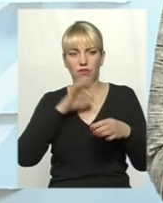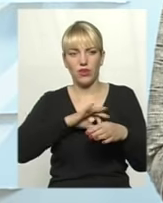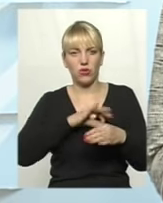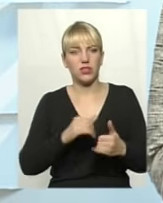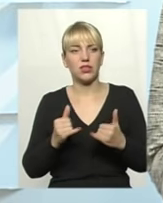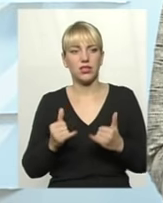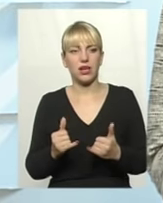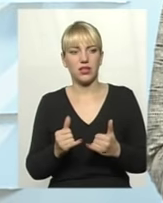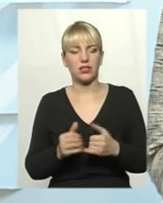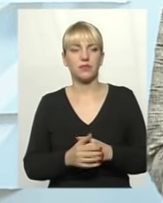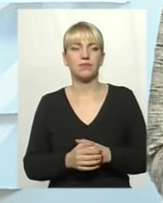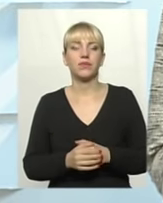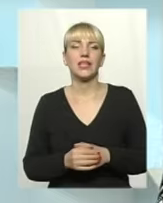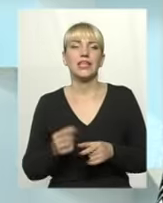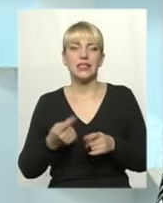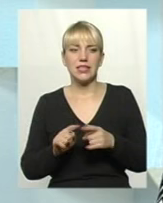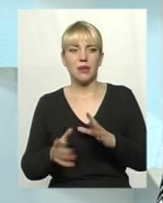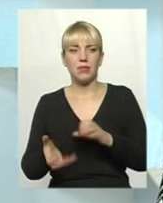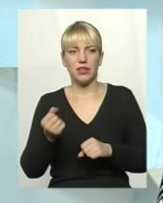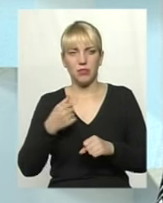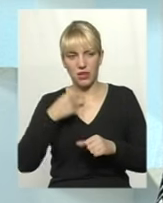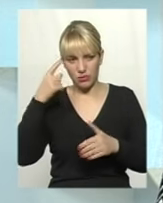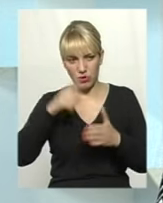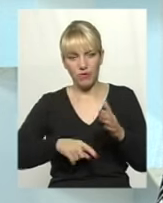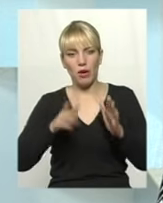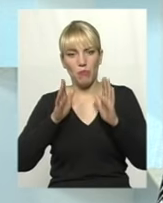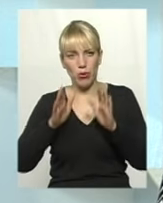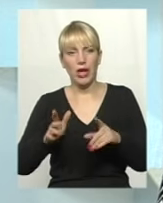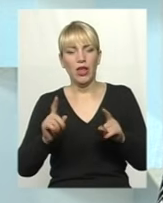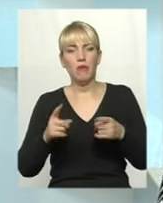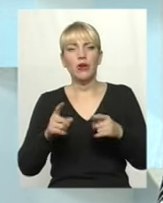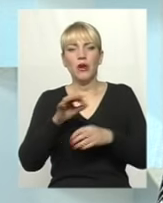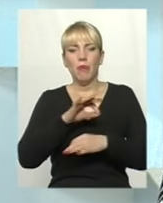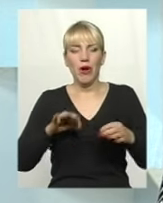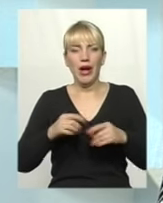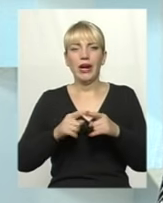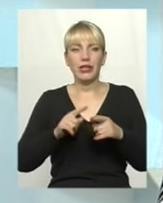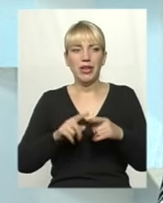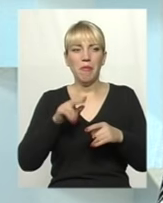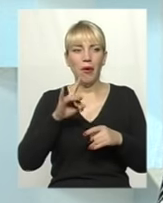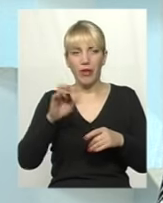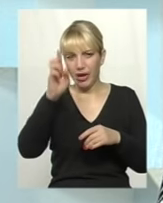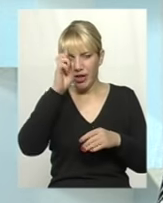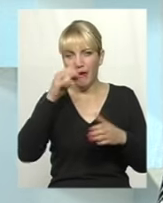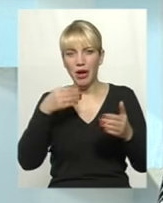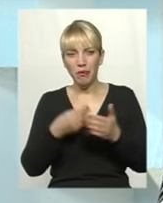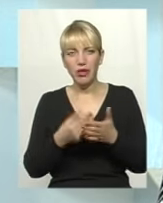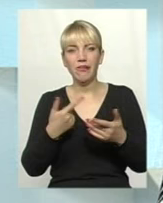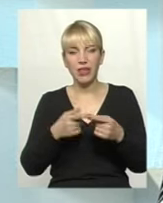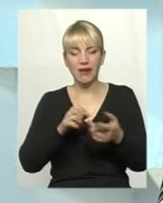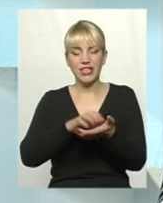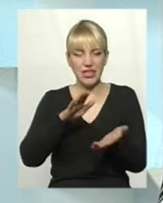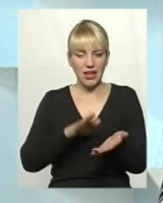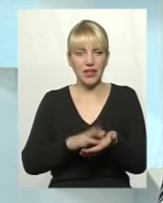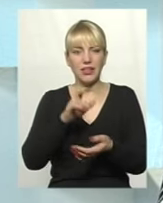зараз? Ця підтримка, я сподіваюся, буде, тому що в проєкті закону України про державний бюджет вона закладена, але